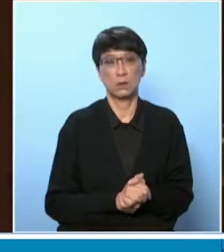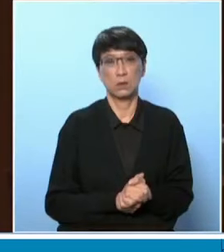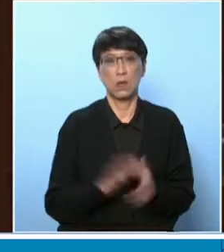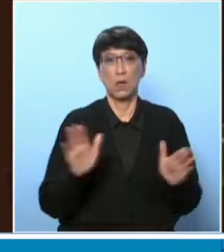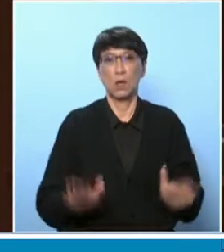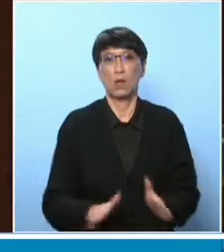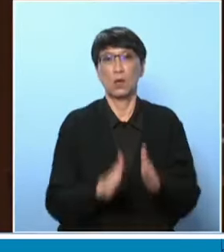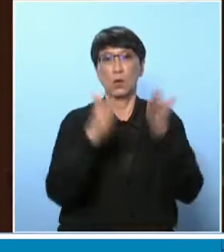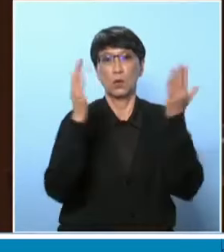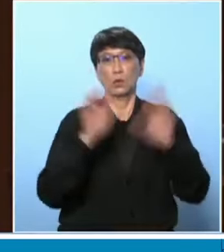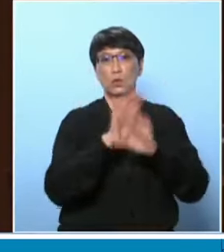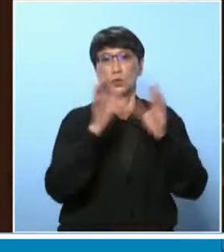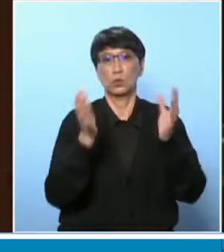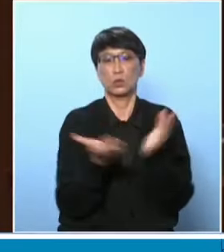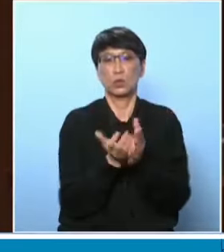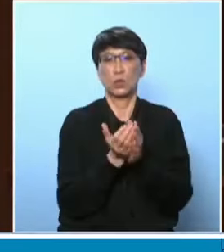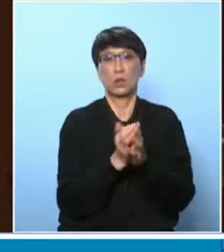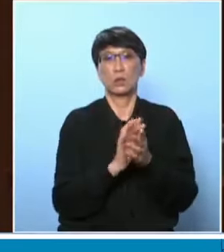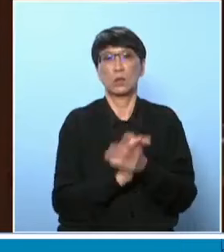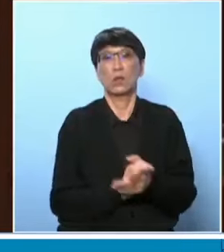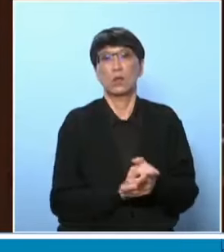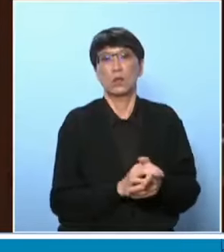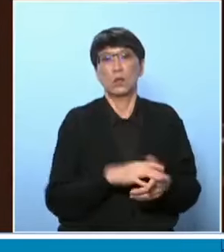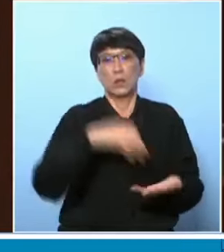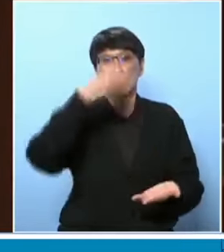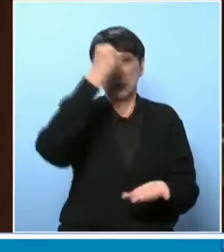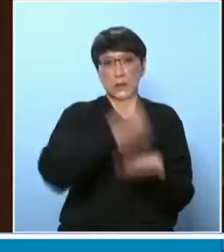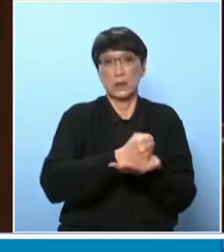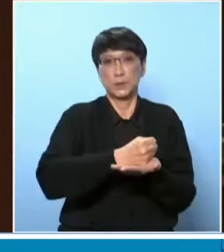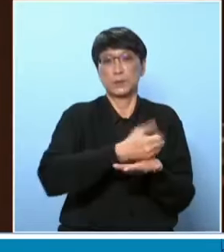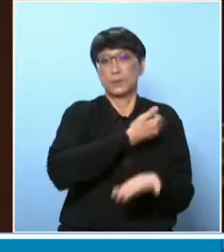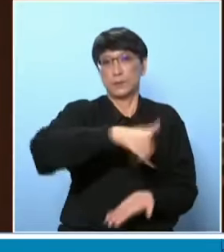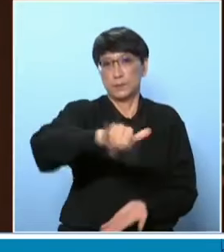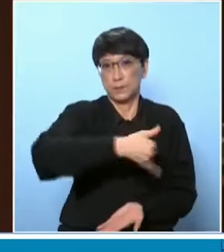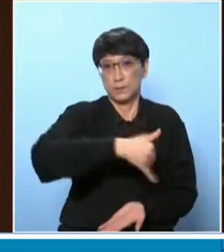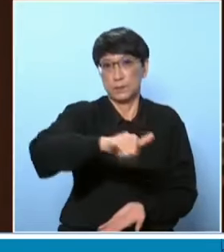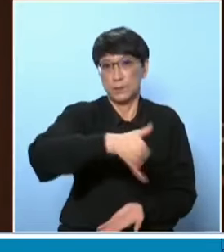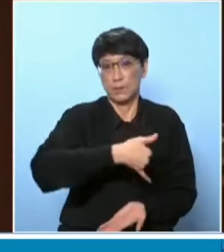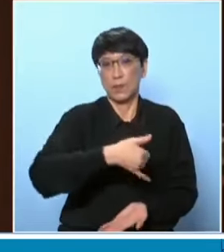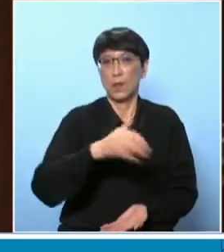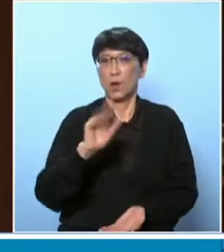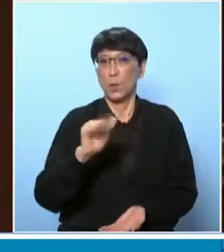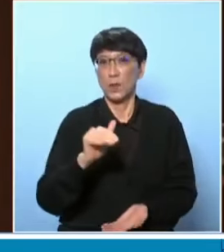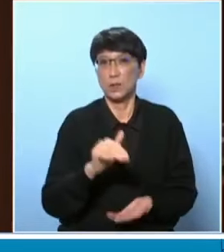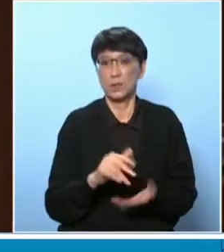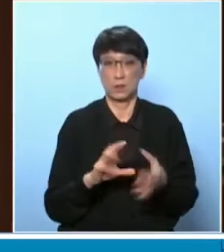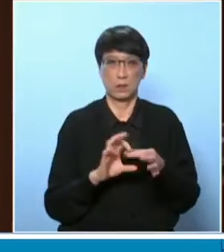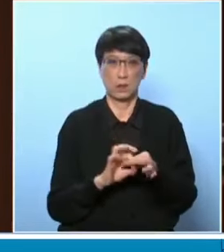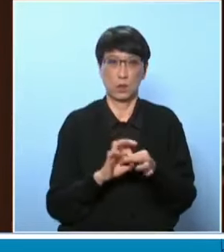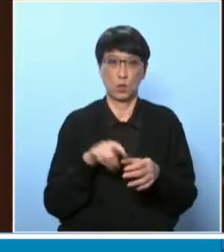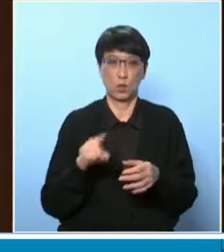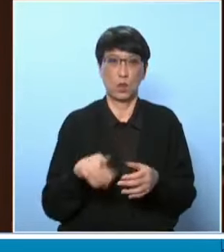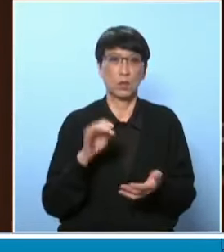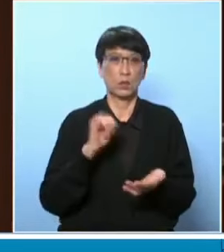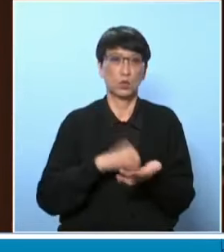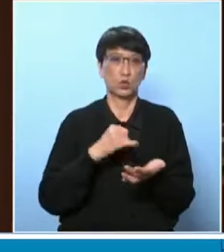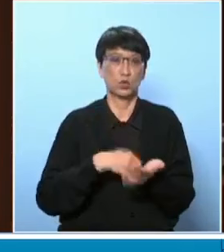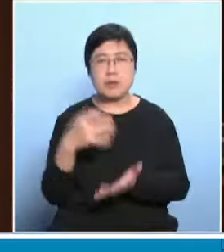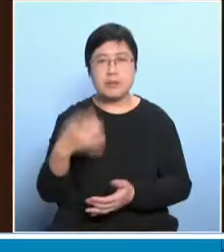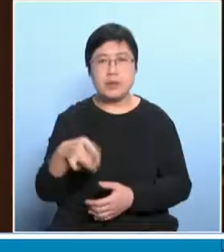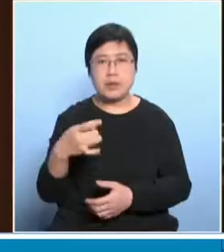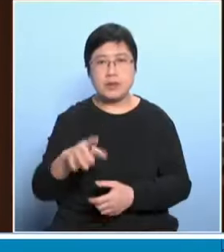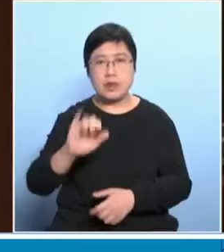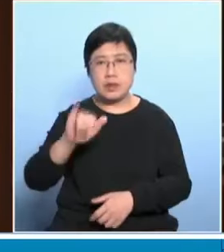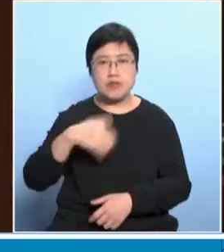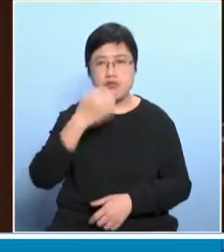開放整個灣區的一簽多行呢，同時呢將有關的免稅額